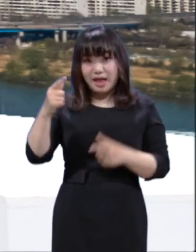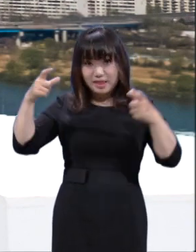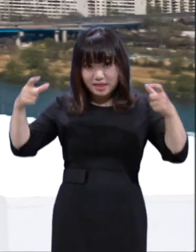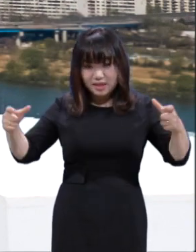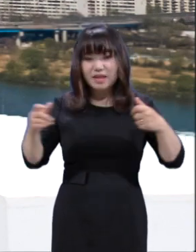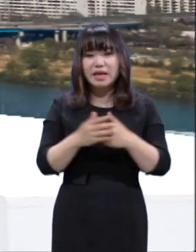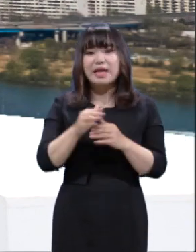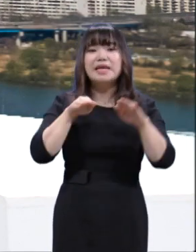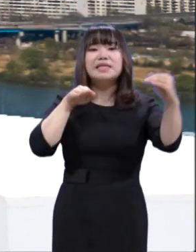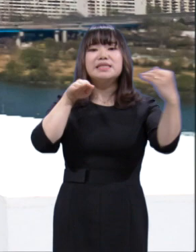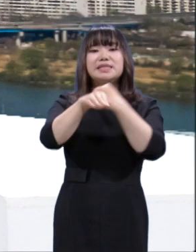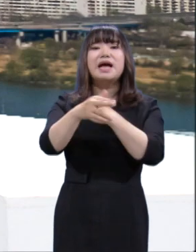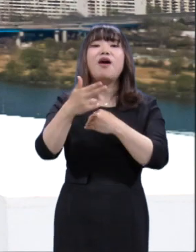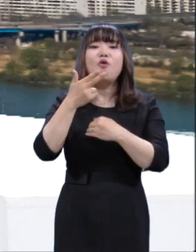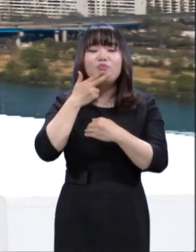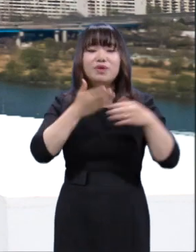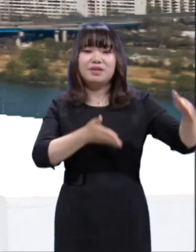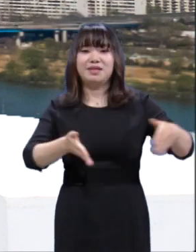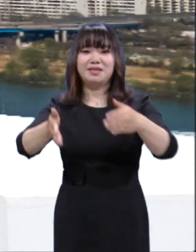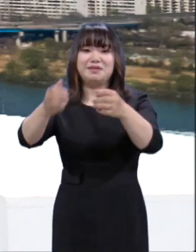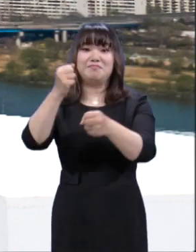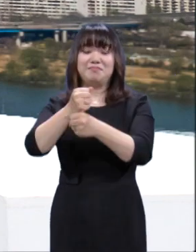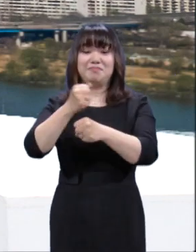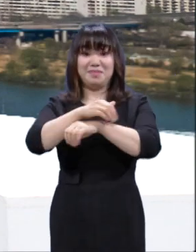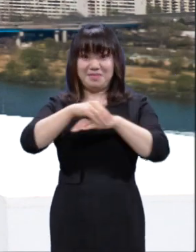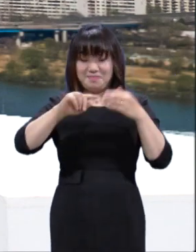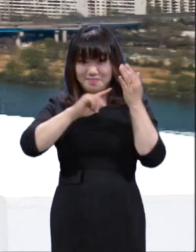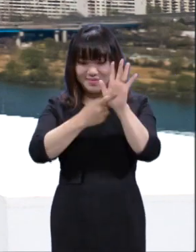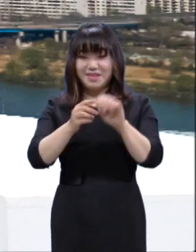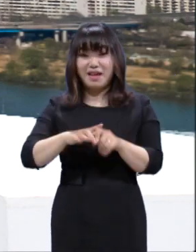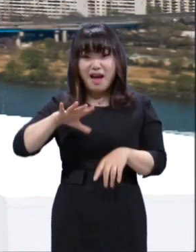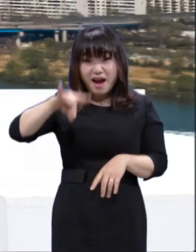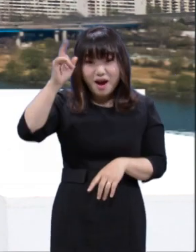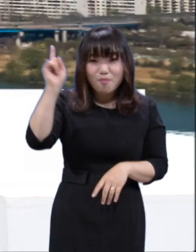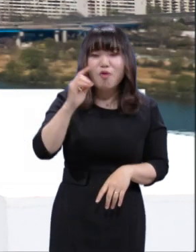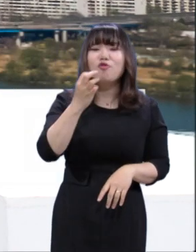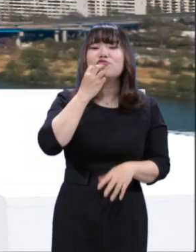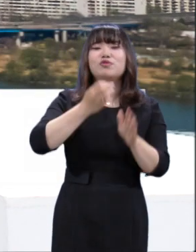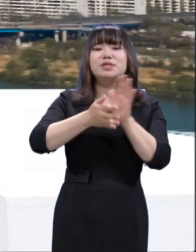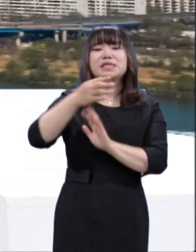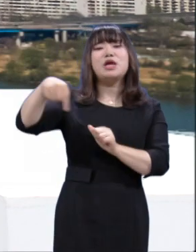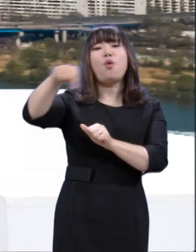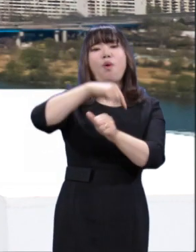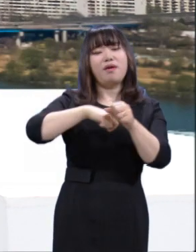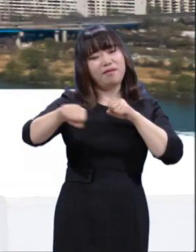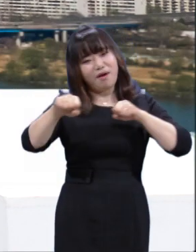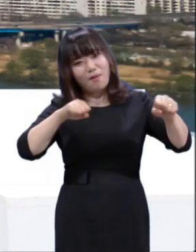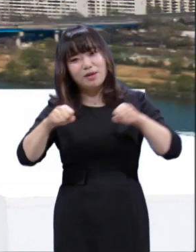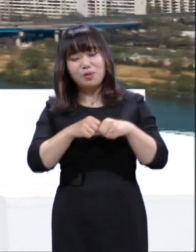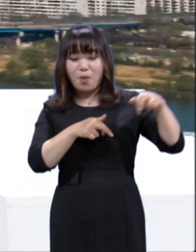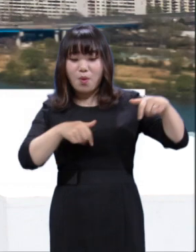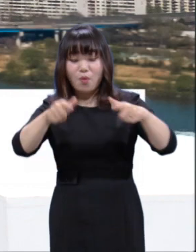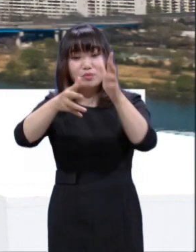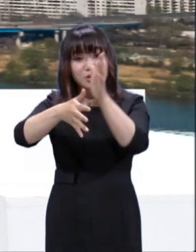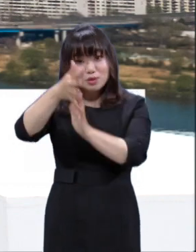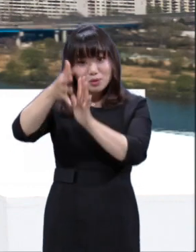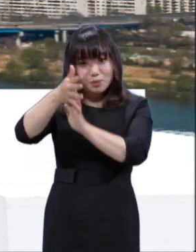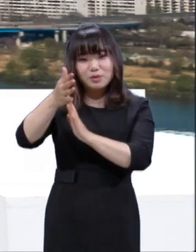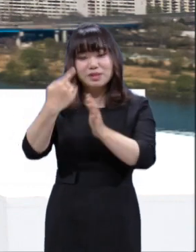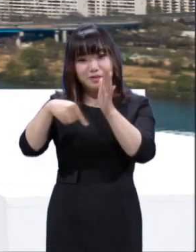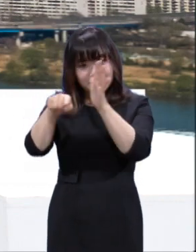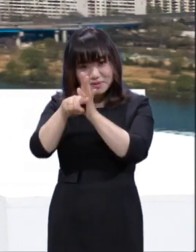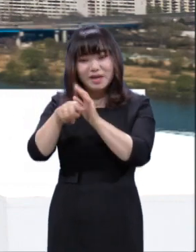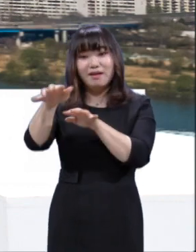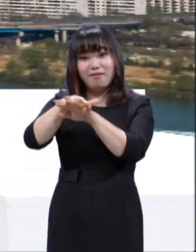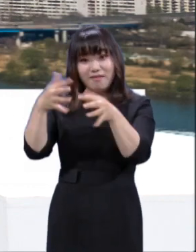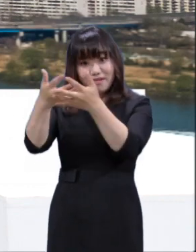지정해 시범 운영하겠다고 발표했습니다. 당초 이 사업은 서울환경운동연합과 또 걷고 싶은 도시 만들기 시민연대